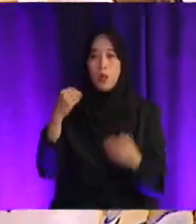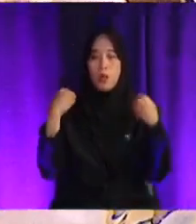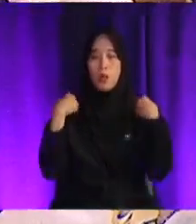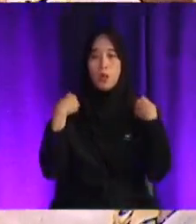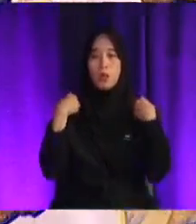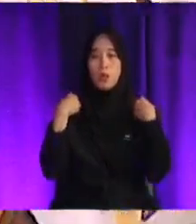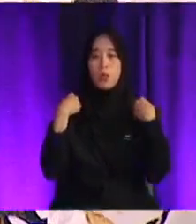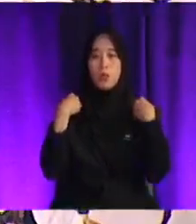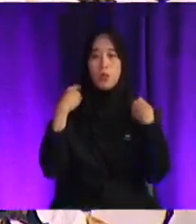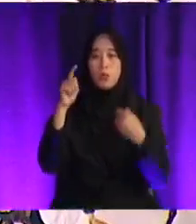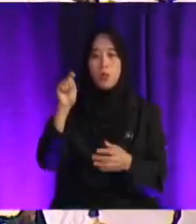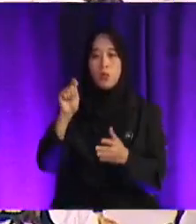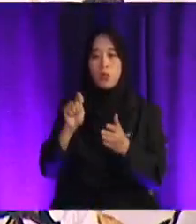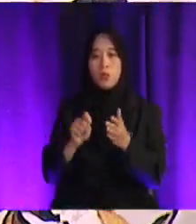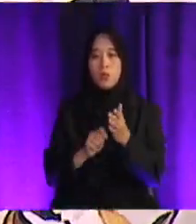kaki dua ni.